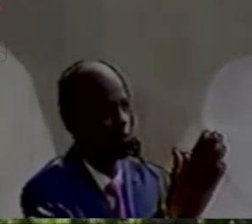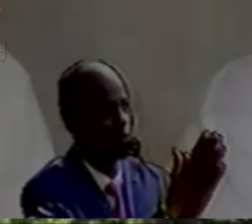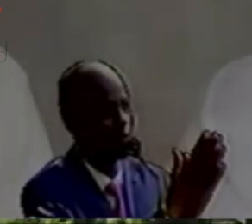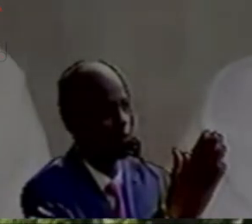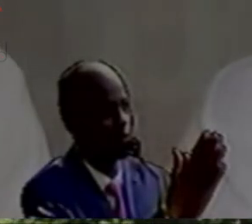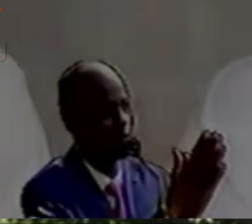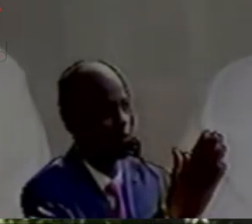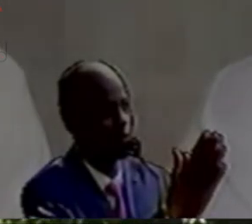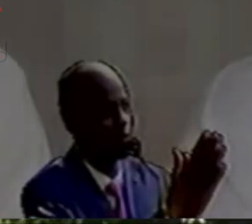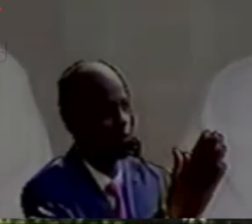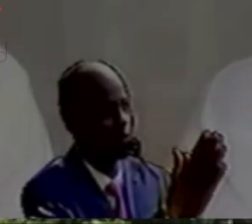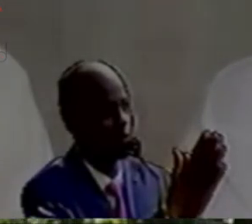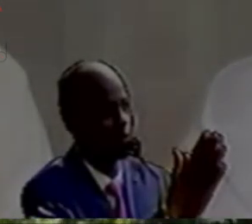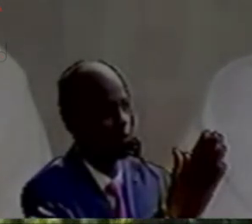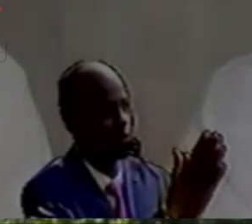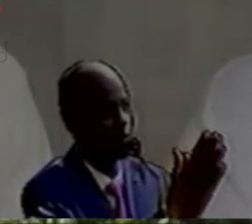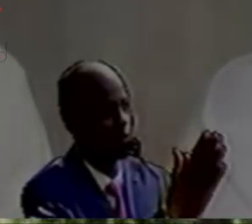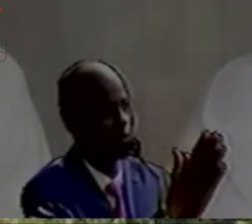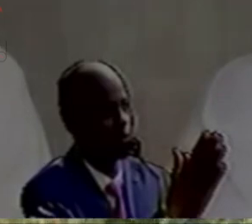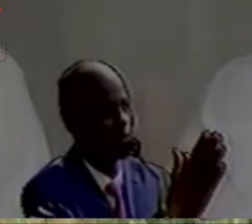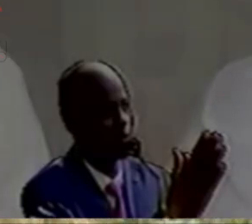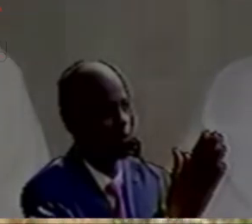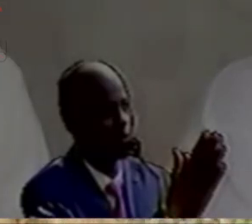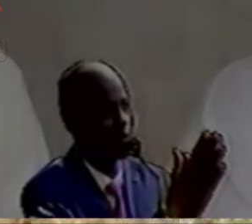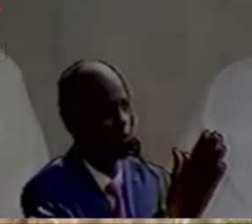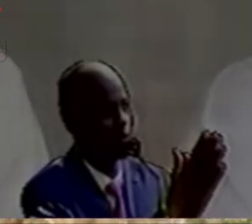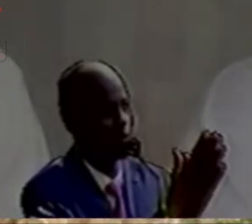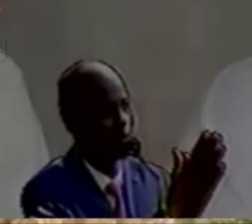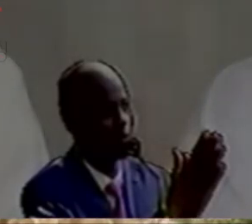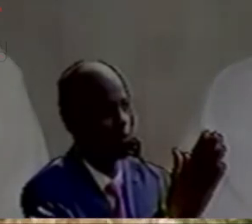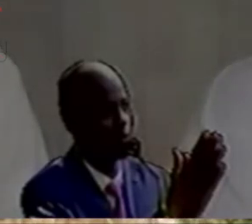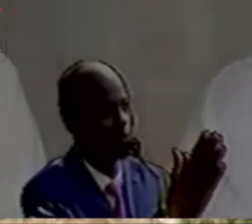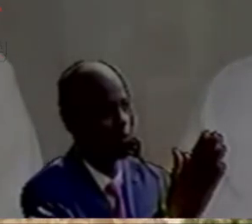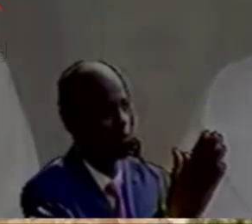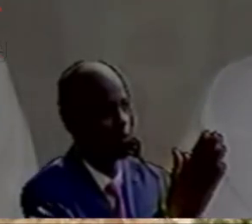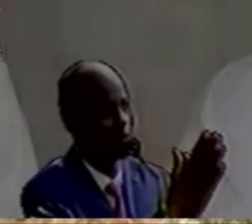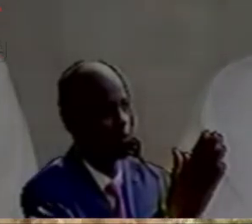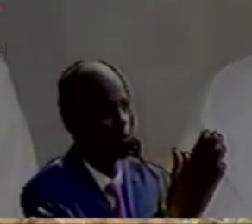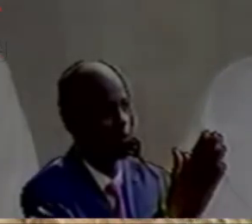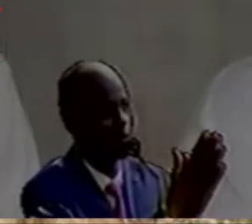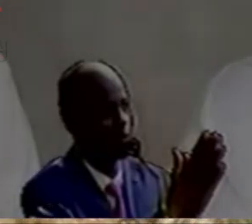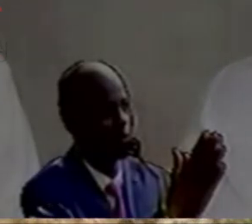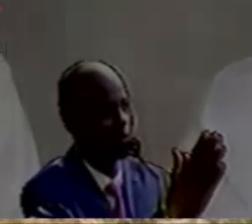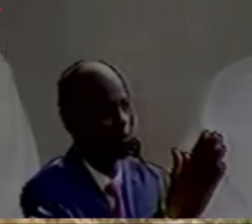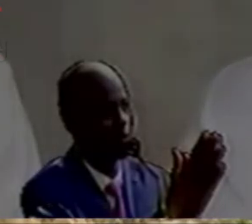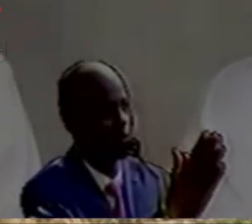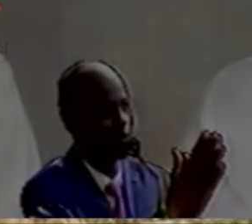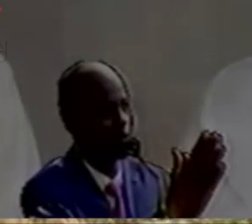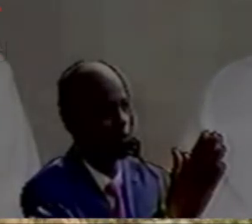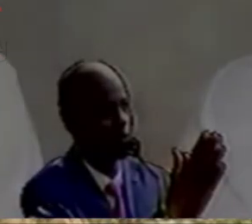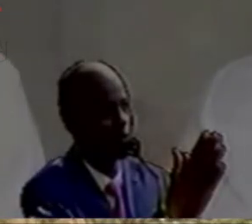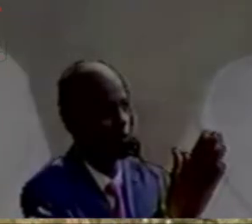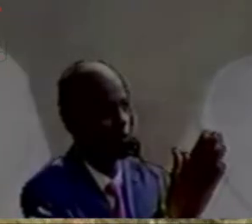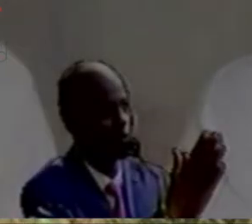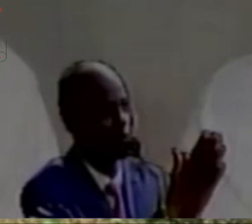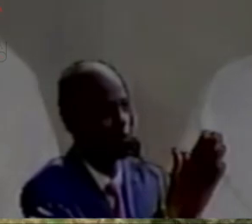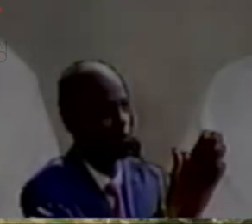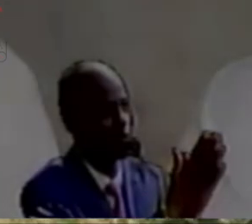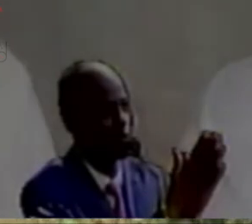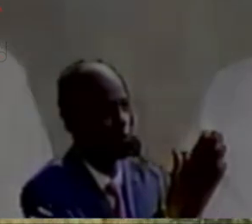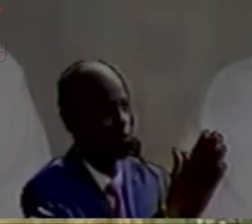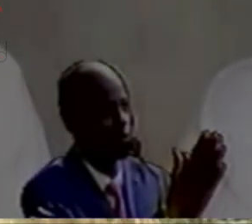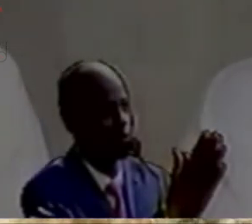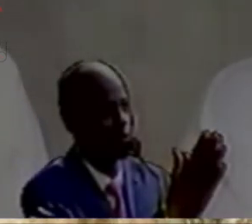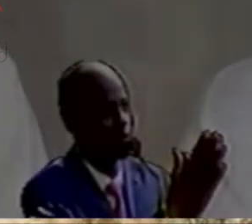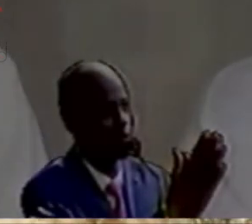organiser un ensemble de collectes, de dons, que nous avons collectés dans plusieurs points de collecte que nous avons dans le pays, que nous allons partager avec nous, tout à l'heure comme ça. Donc, mais